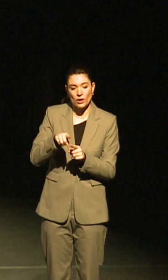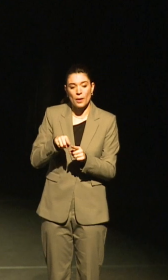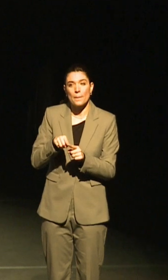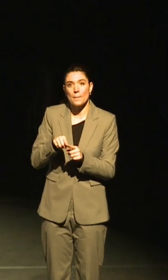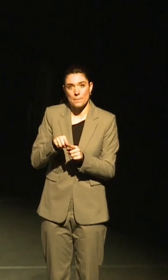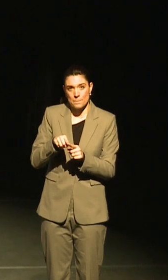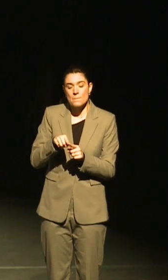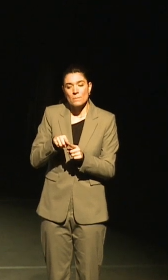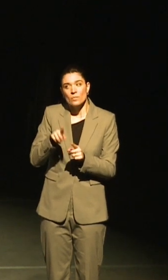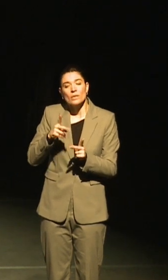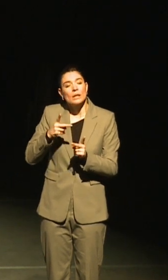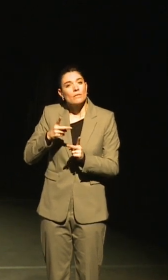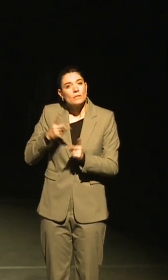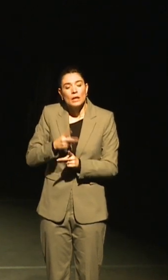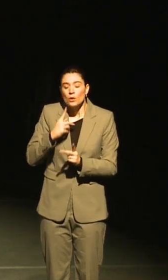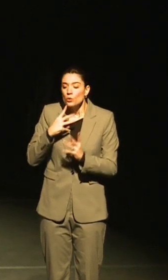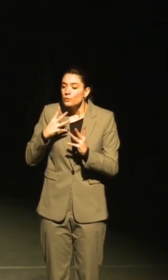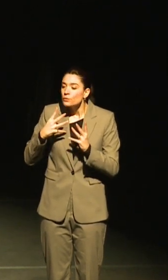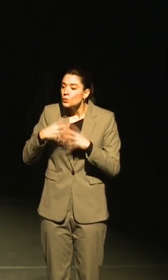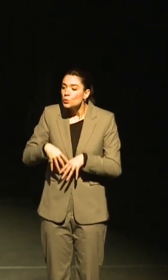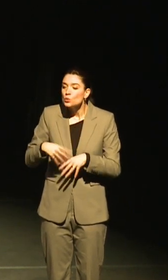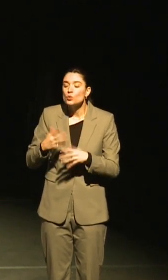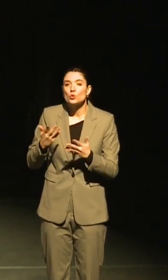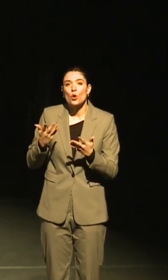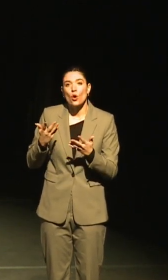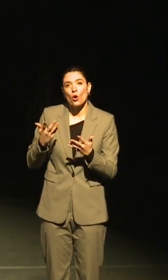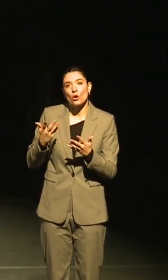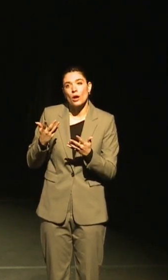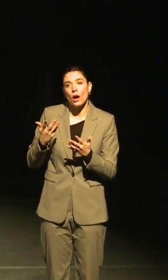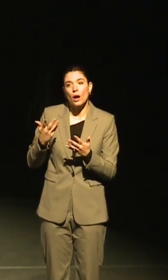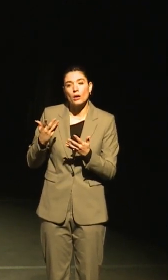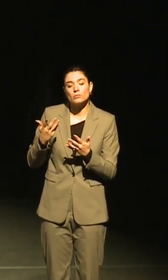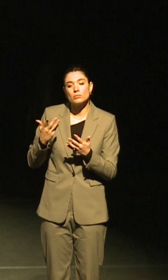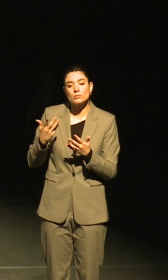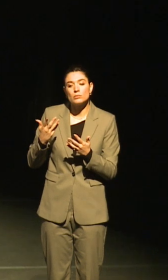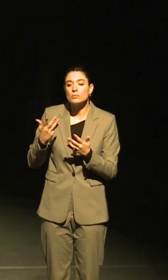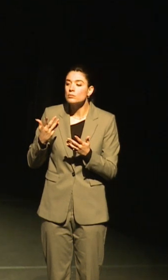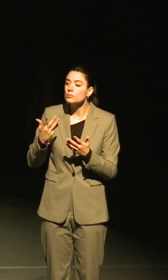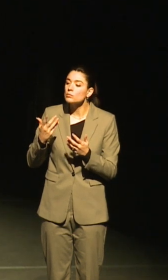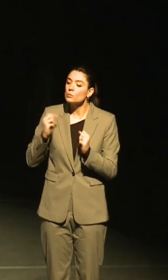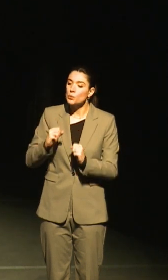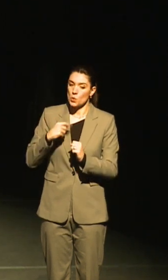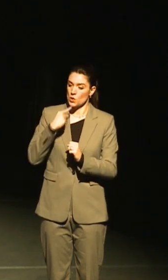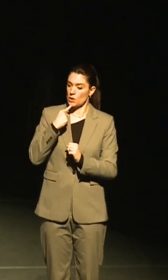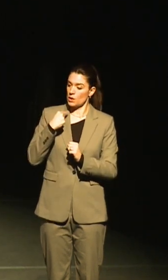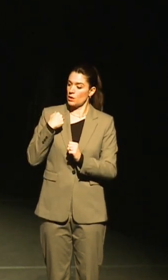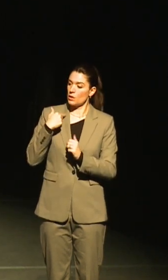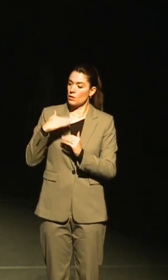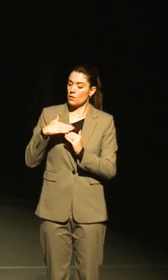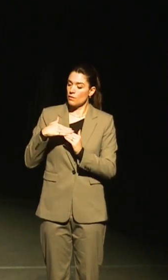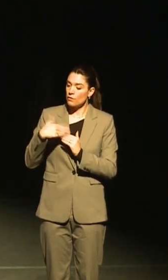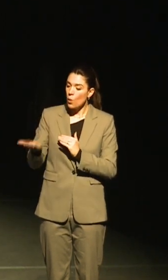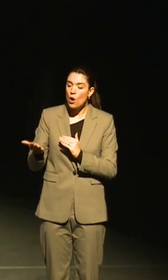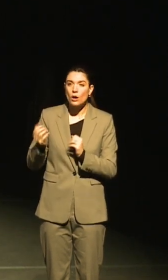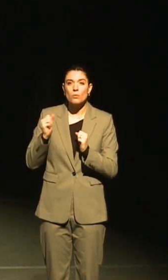riesce a fare delle cose che dall'esterno è difficile fare può cambiare il modo con cui le organizzazioni si